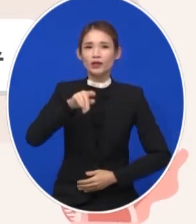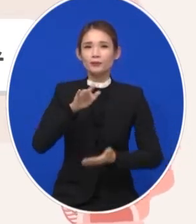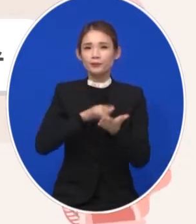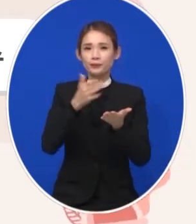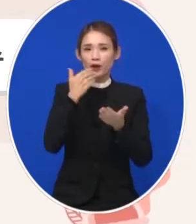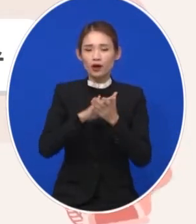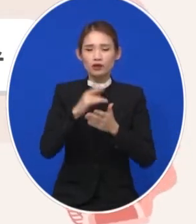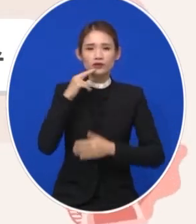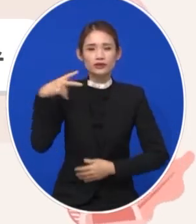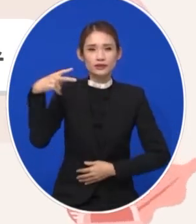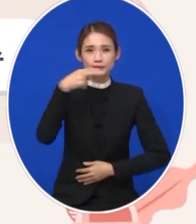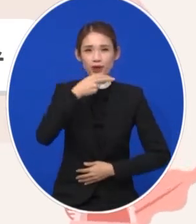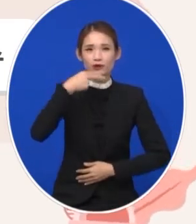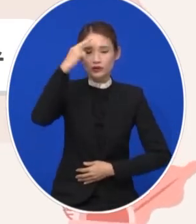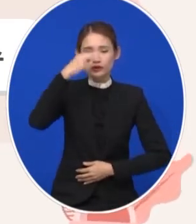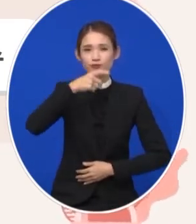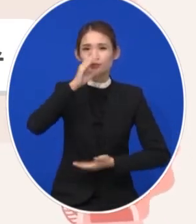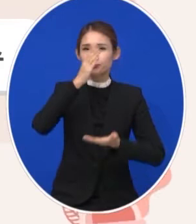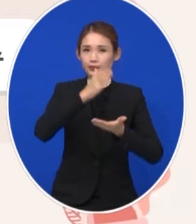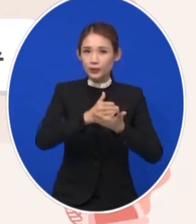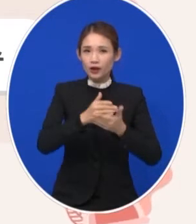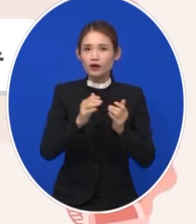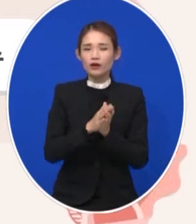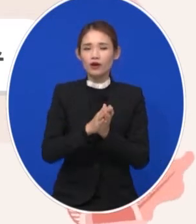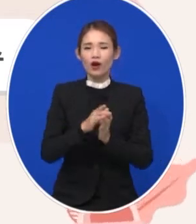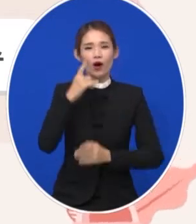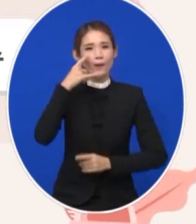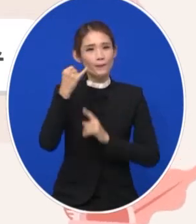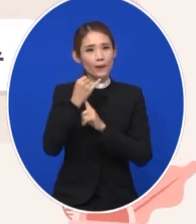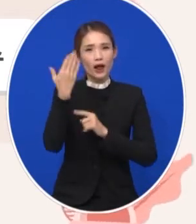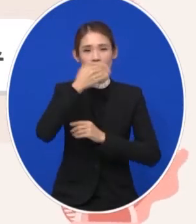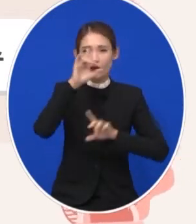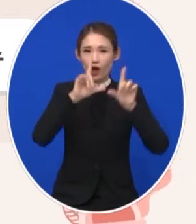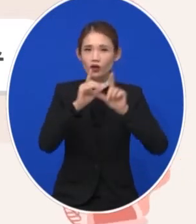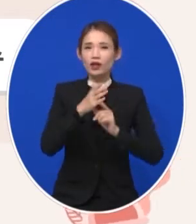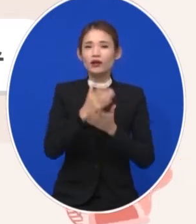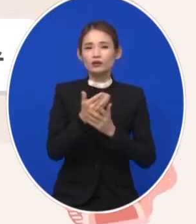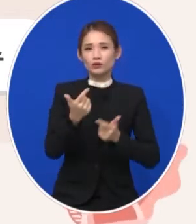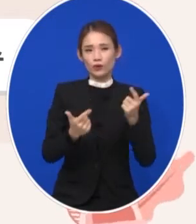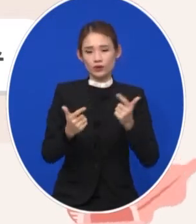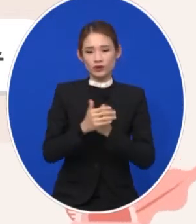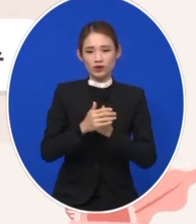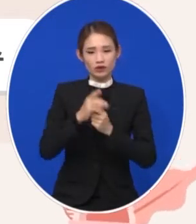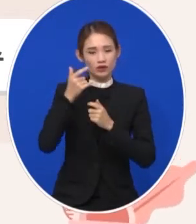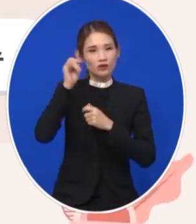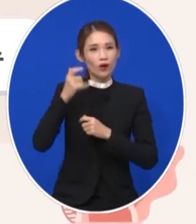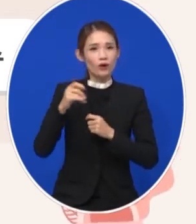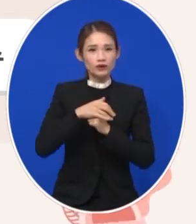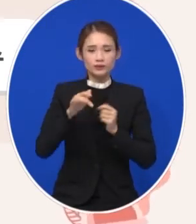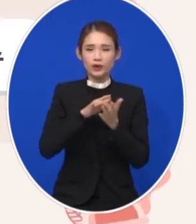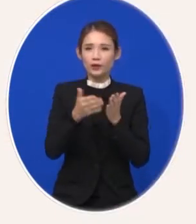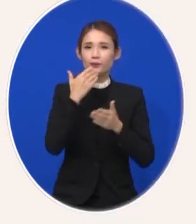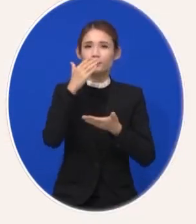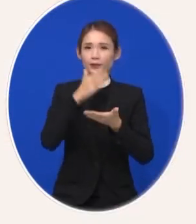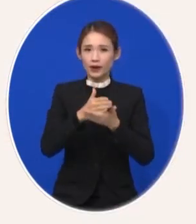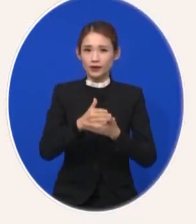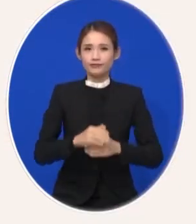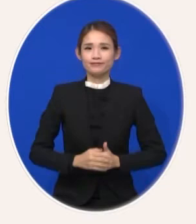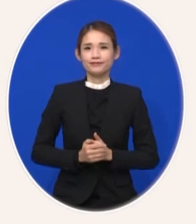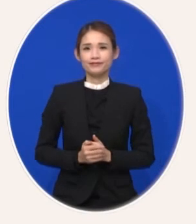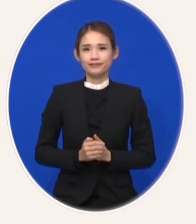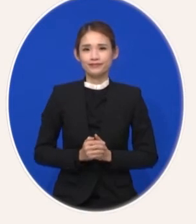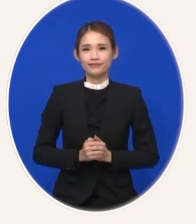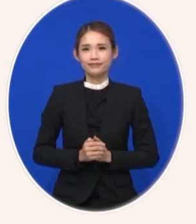필수. 엄마의 혈당 조절과 여드름약 중단, 환경 호르몬 노출 방지 필수.